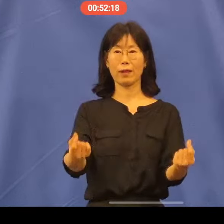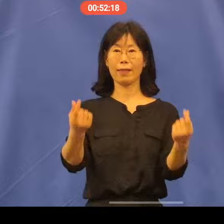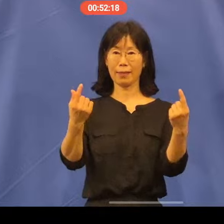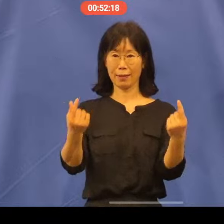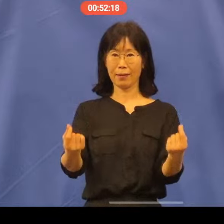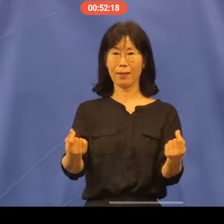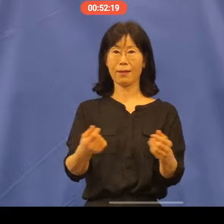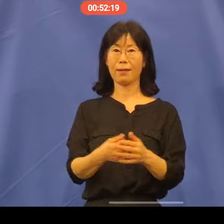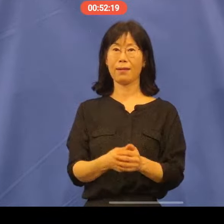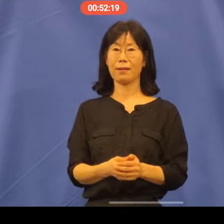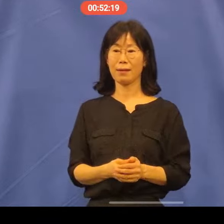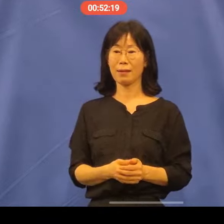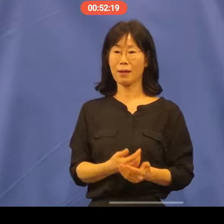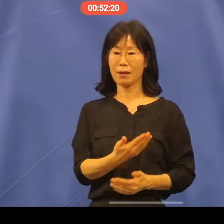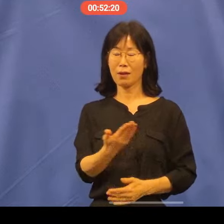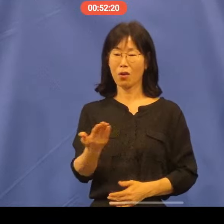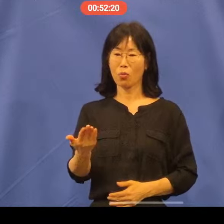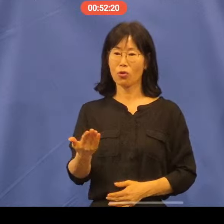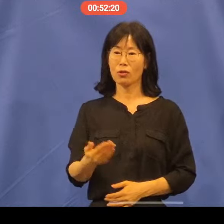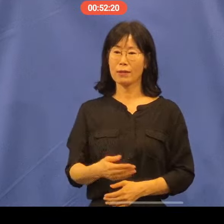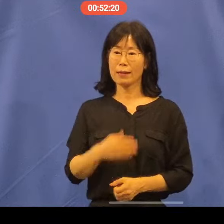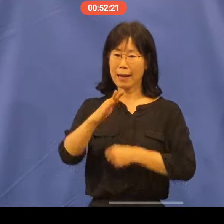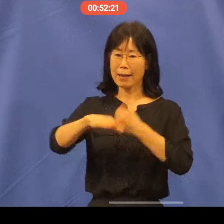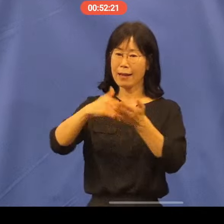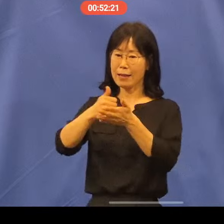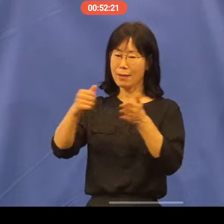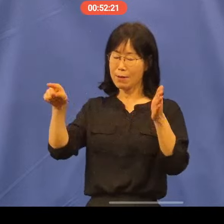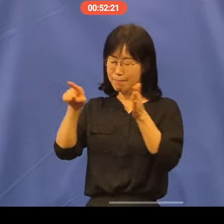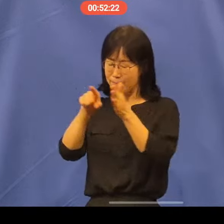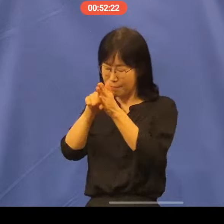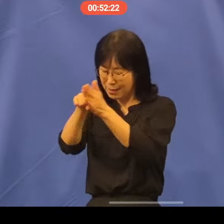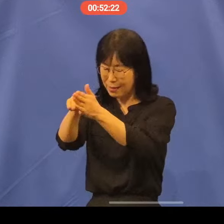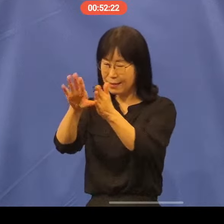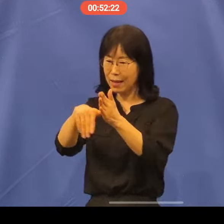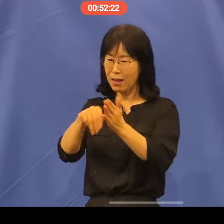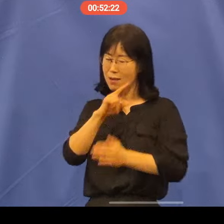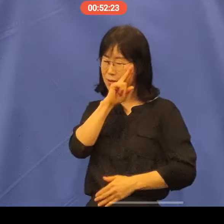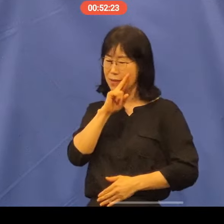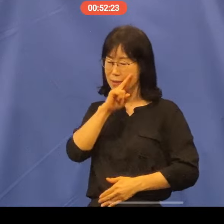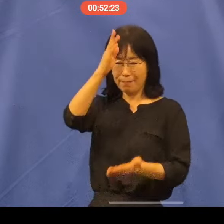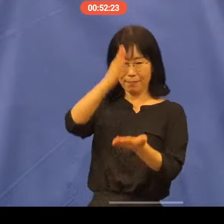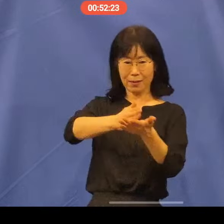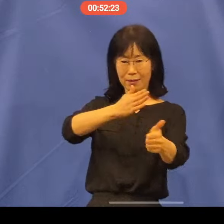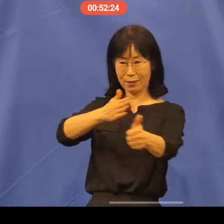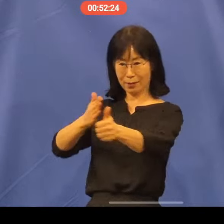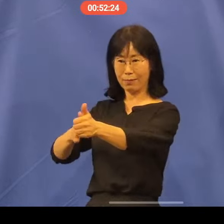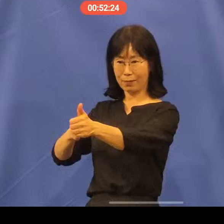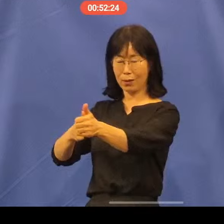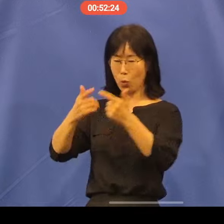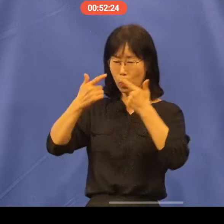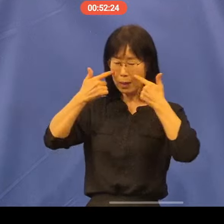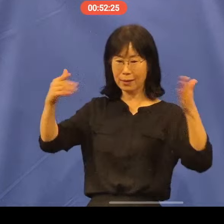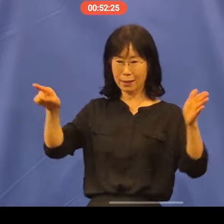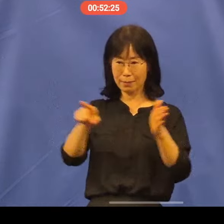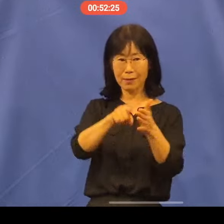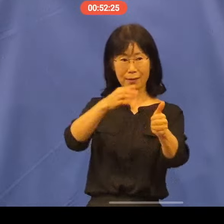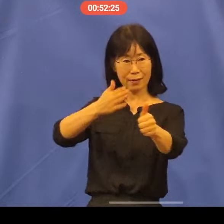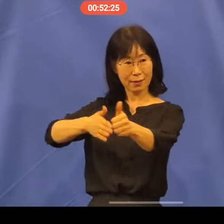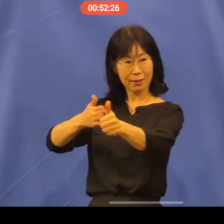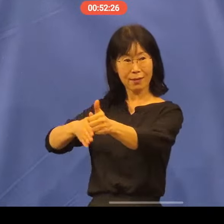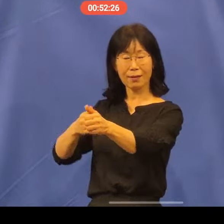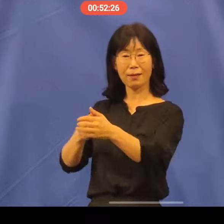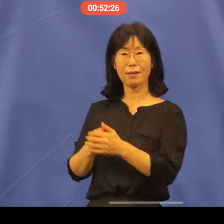여러분, 치명적인 의심이에요. 하나님에 대한 신뢰가 희미해지는 겁니다. 그러면 하나님에 대한